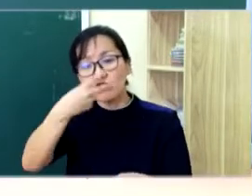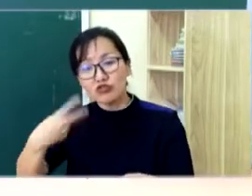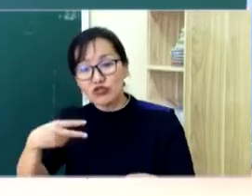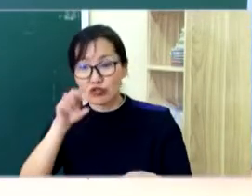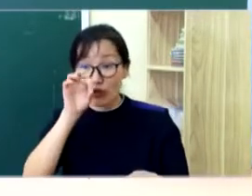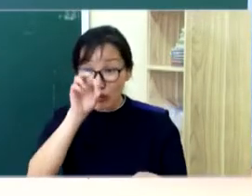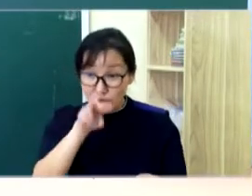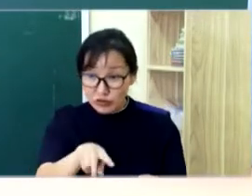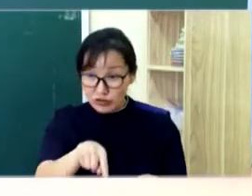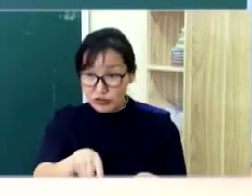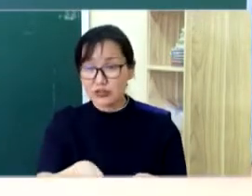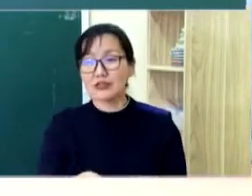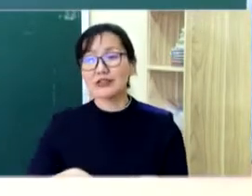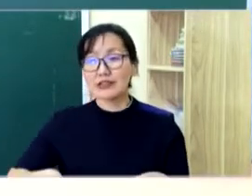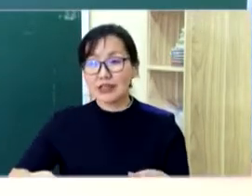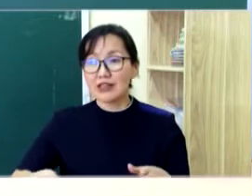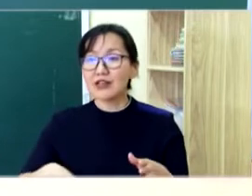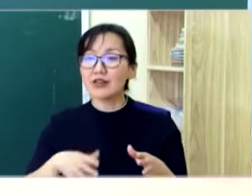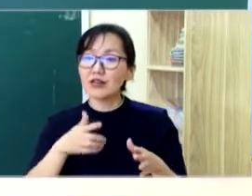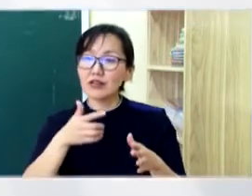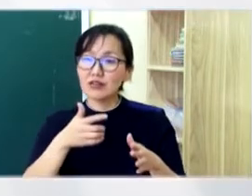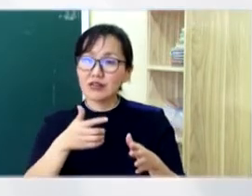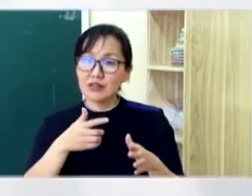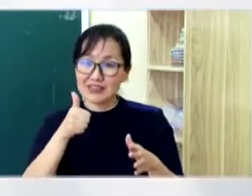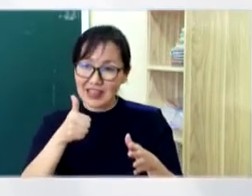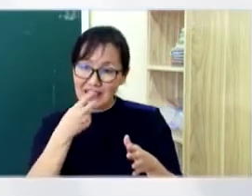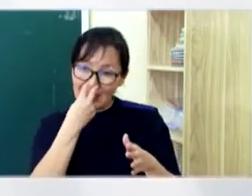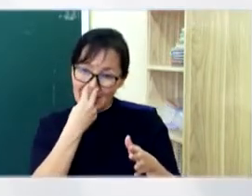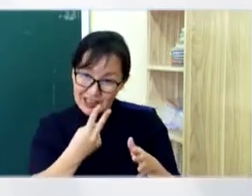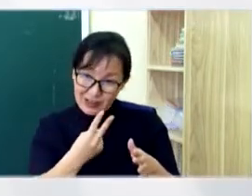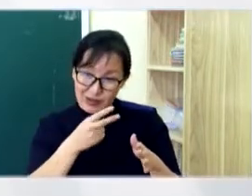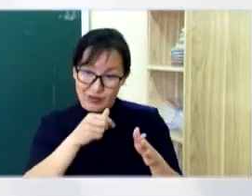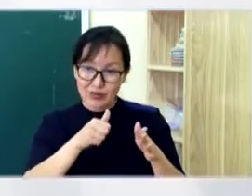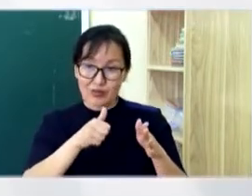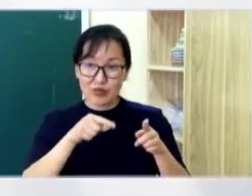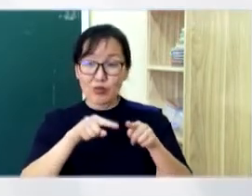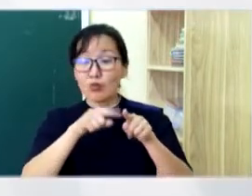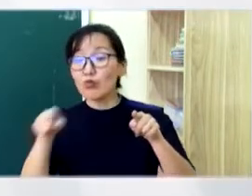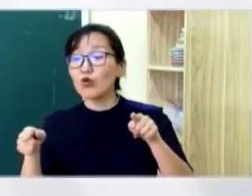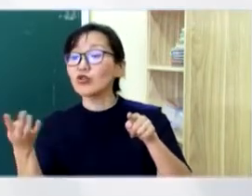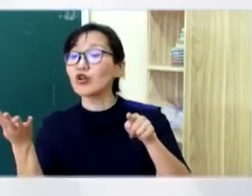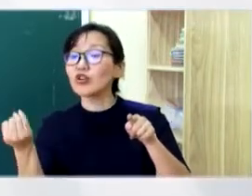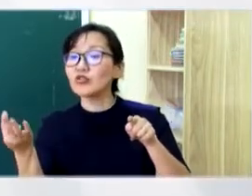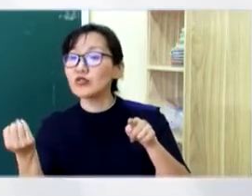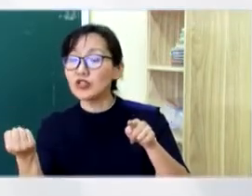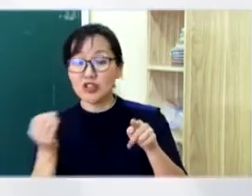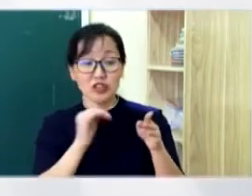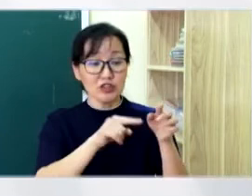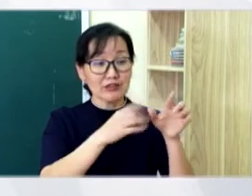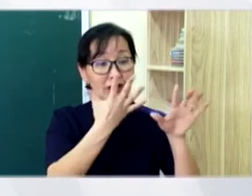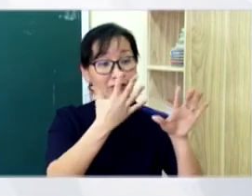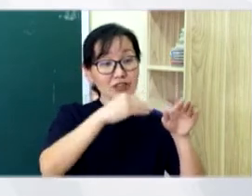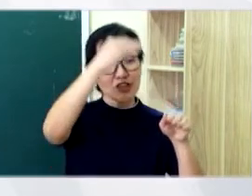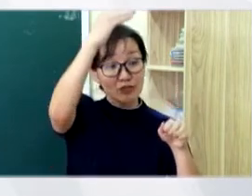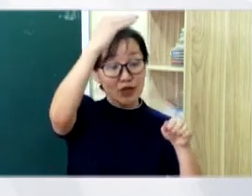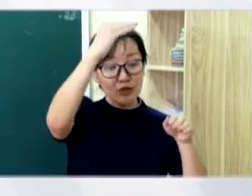гэж байгаа орноо заавал эхэлж харна. А дараагаар нь арынхан орны цифр нь 5-аас их байна уу,